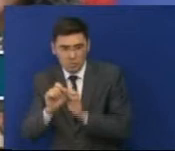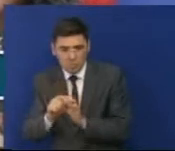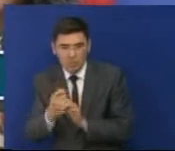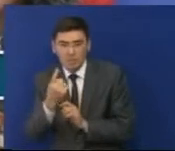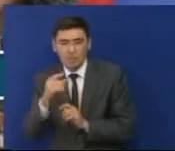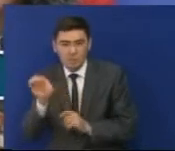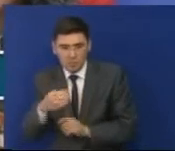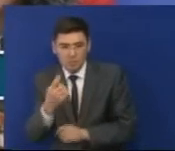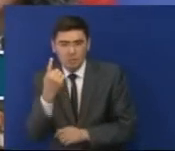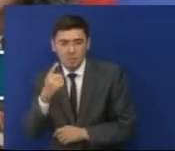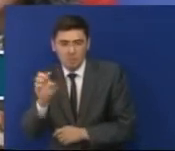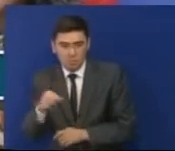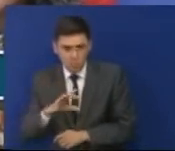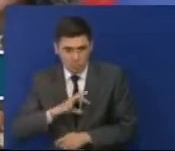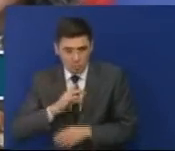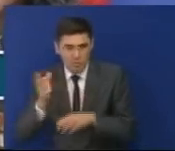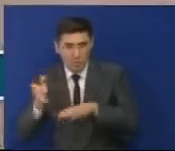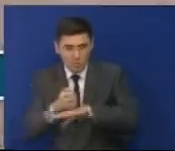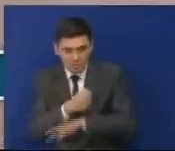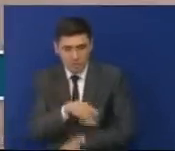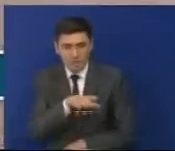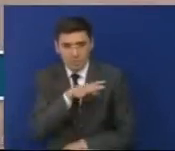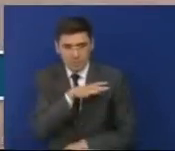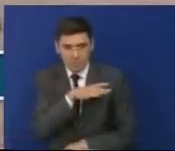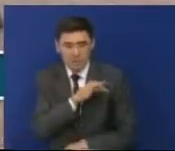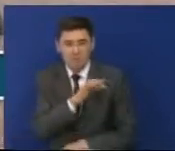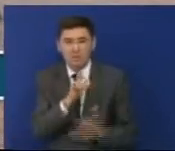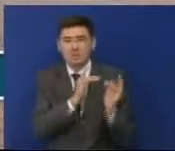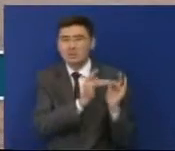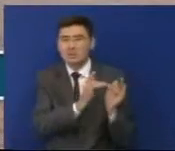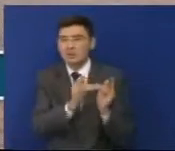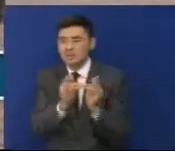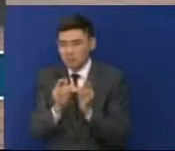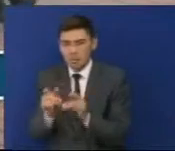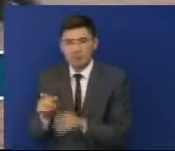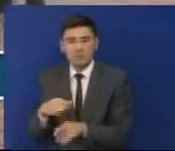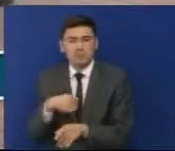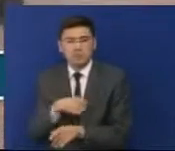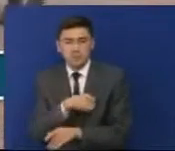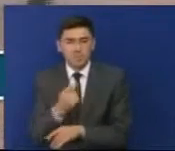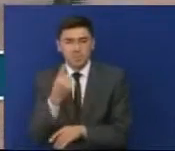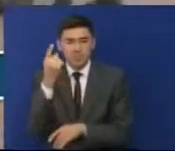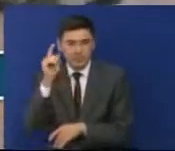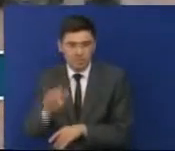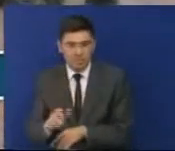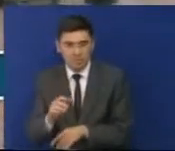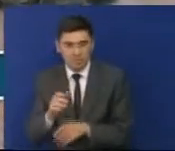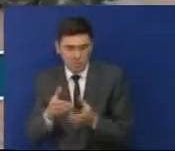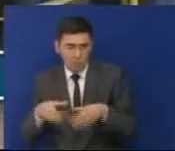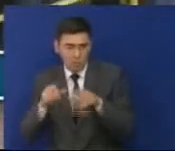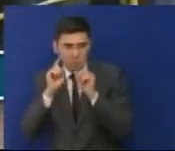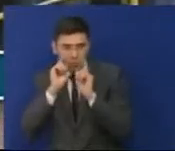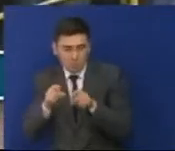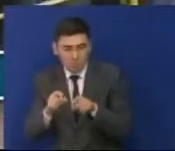қола медаль жеңіп алып, республикалық әскери мектеп-интернаттар арасында абсолютті чемпиондар кубогының иегері және Айбын